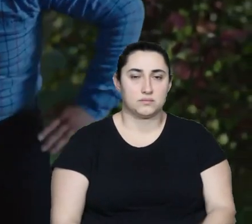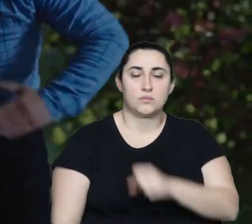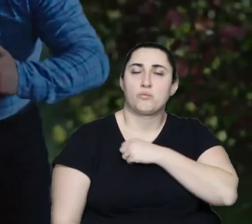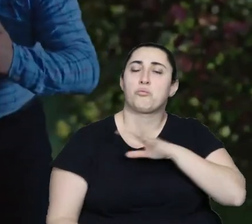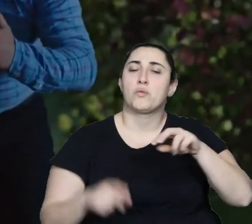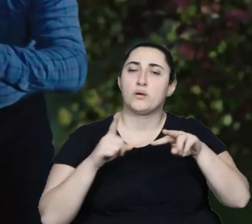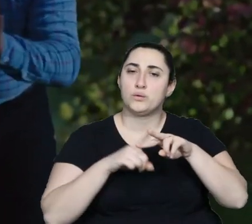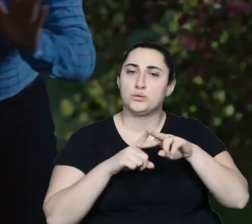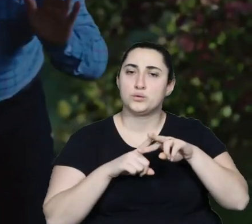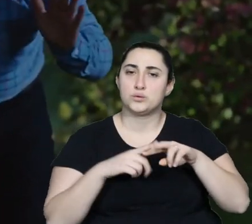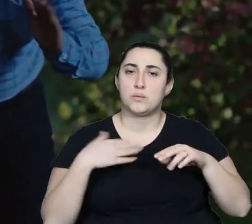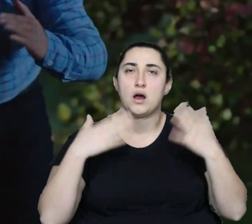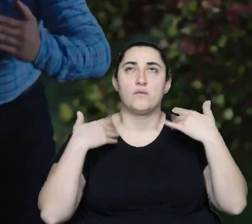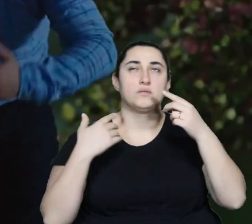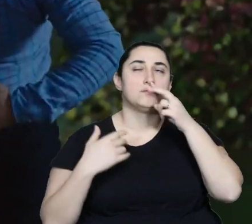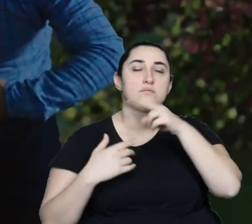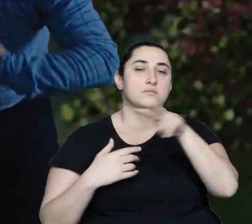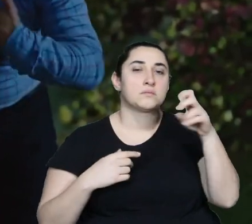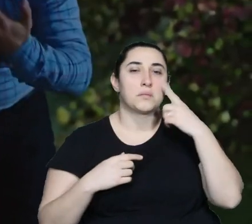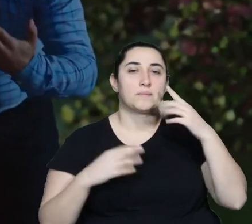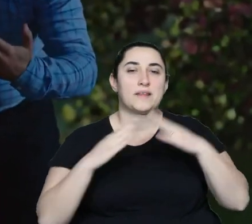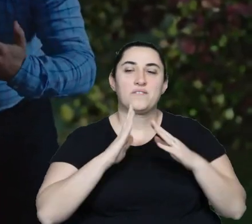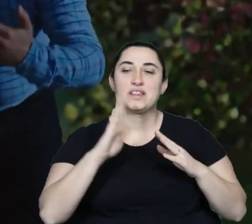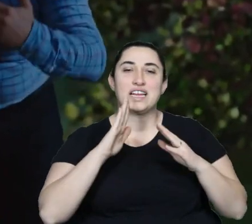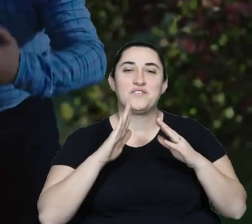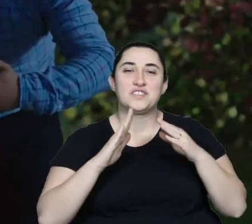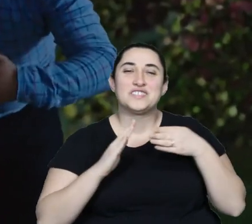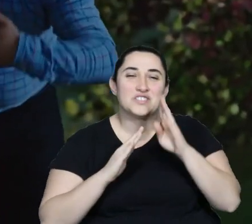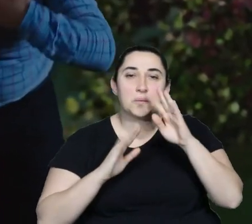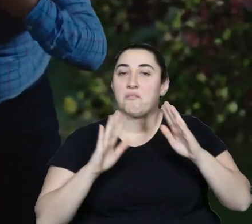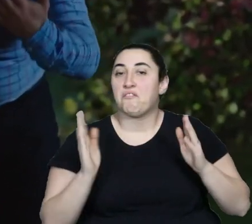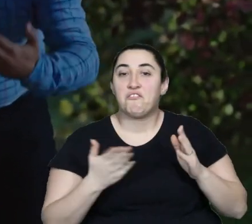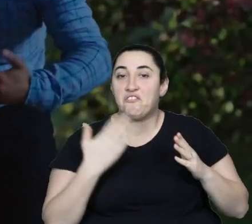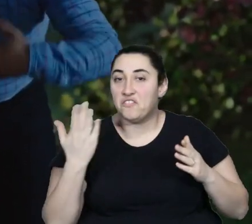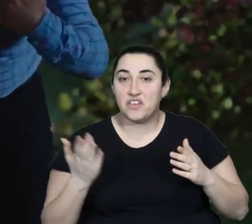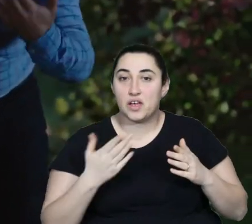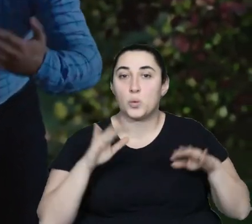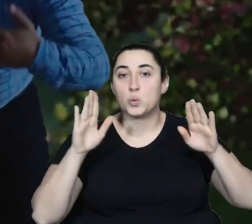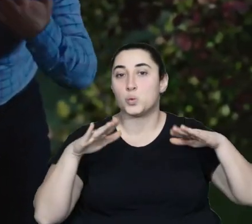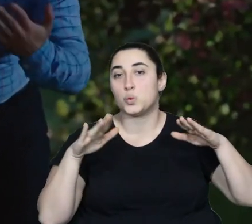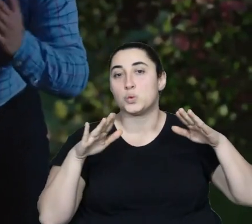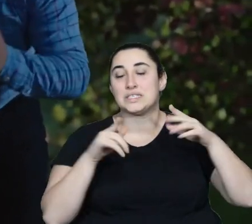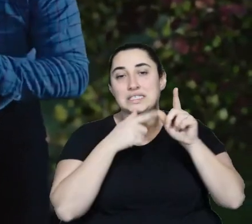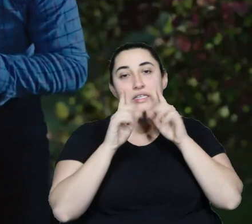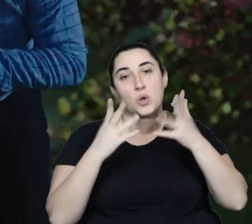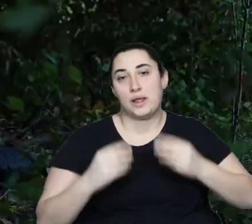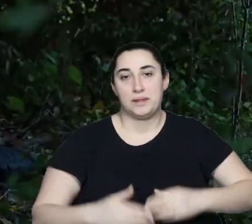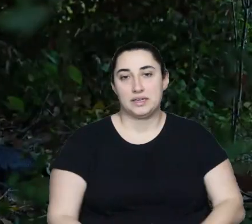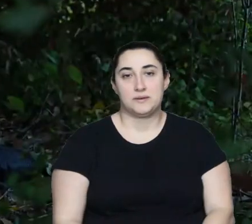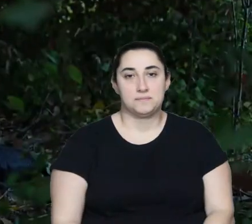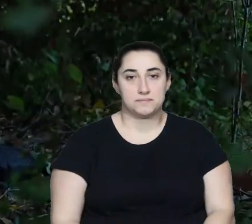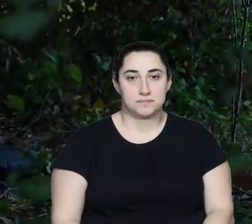Korkma Aysun. Ben havayı kokladım. Eve dönen sincapların ya da... kuşların çıtırtıları